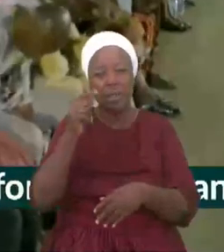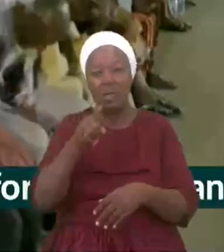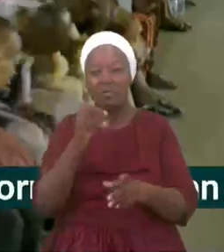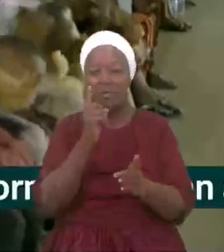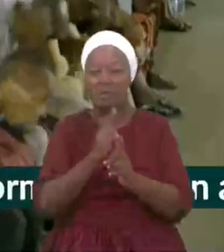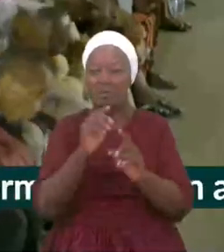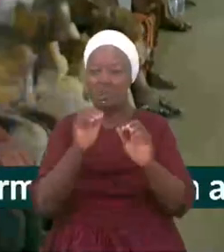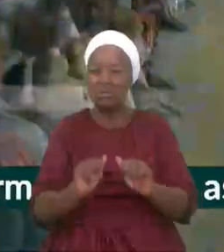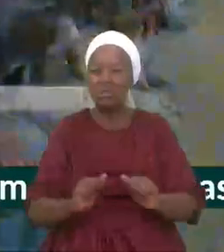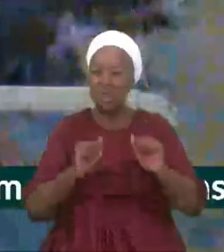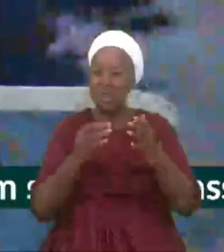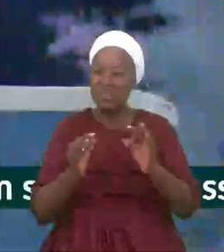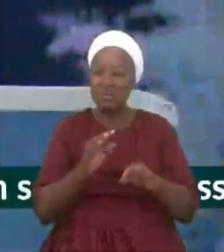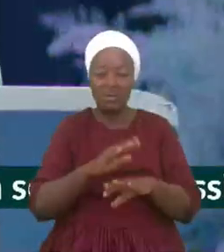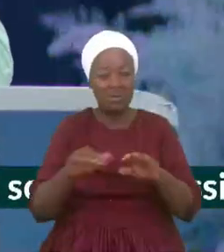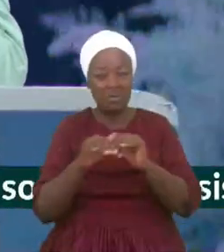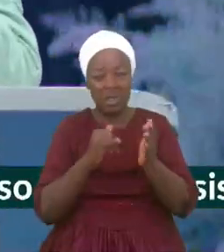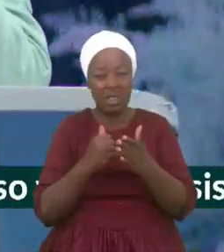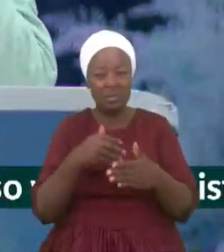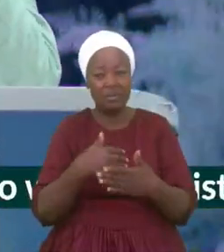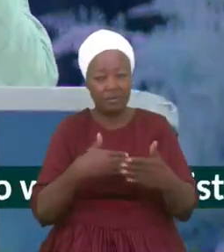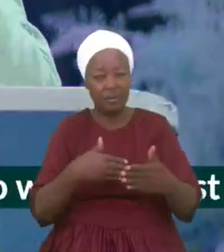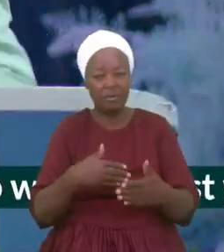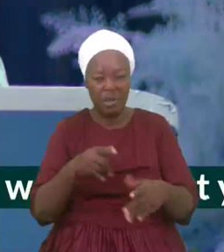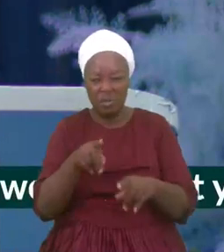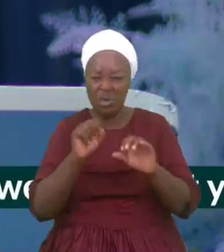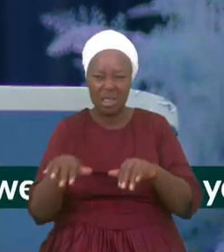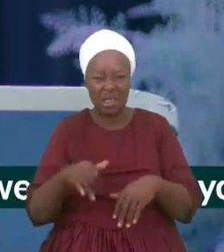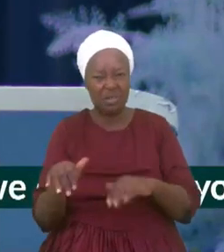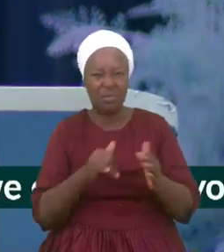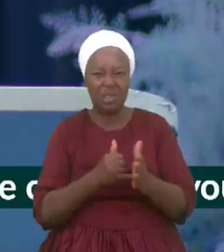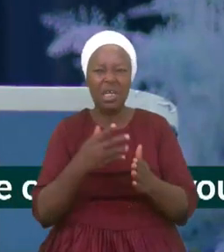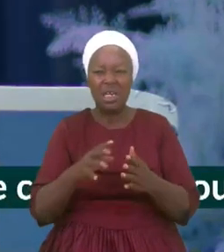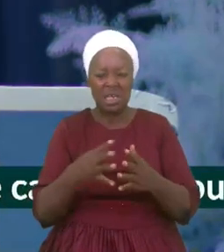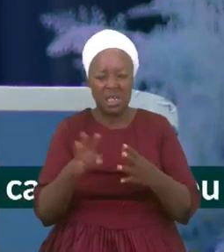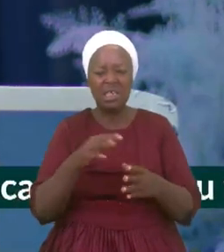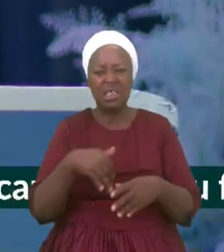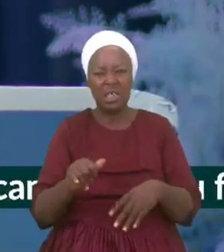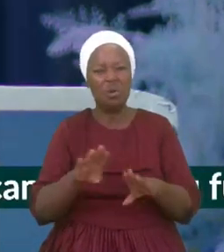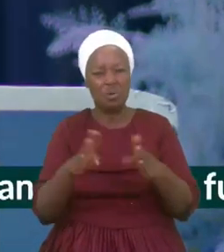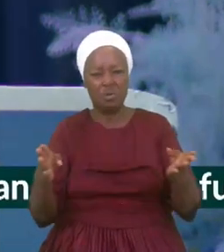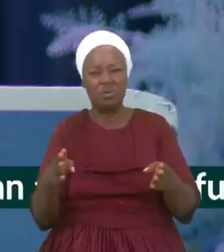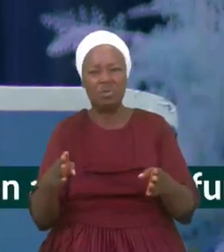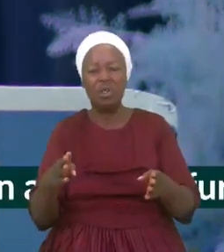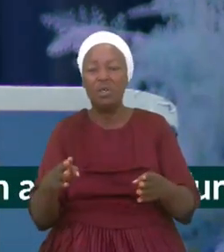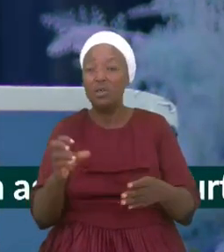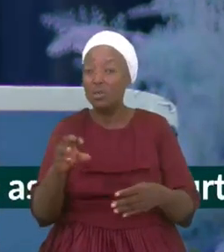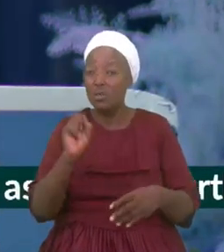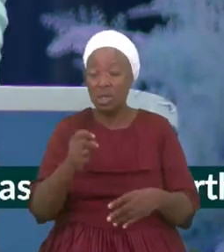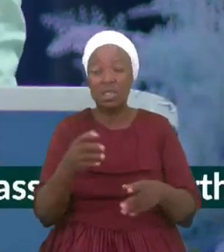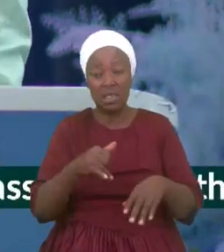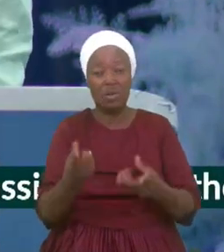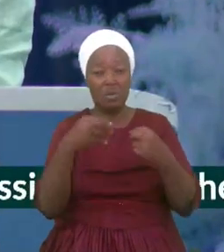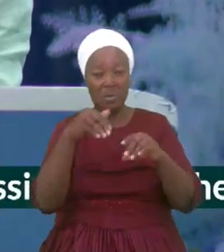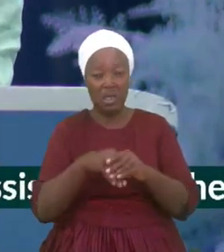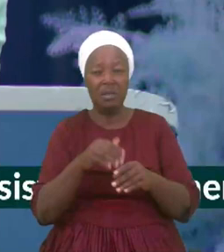les conseillers s'occupent les nouveaux convertis vous